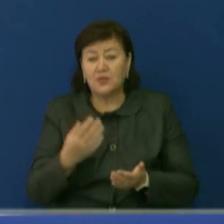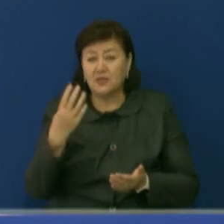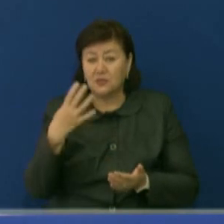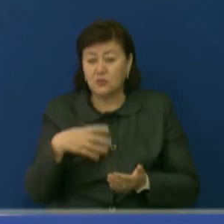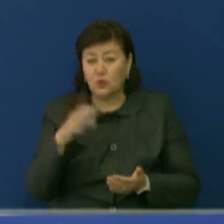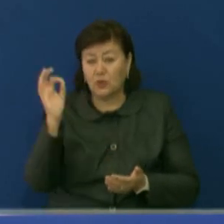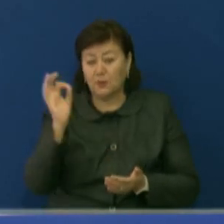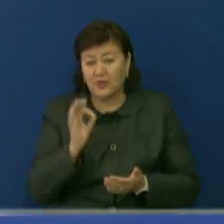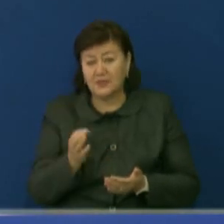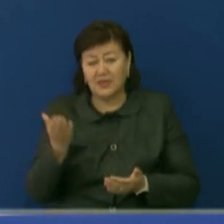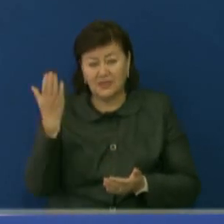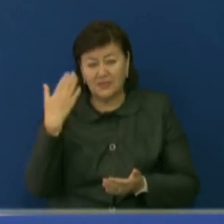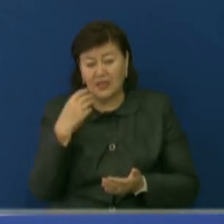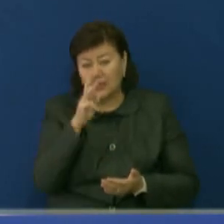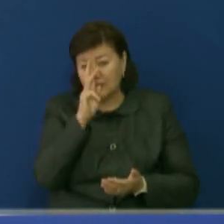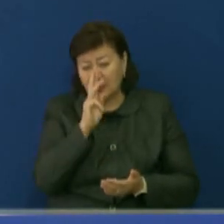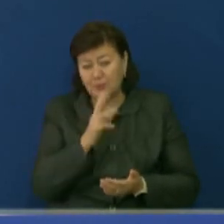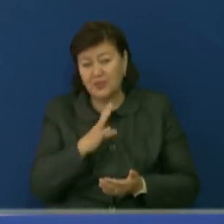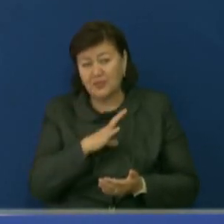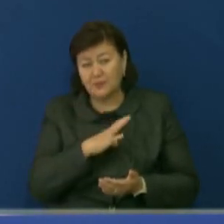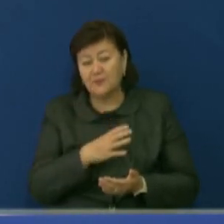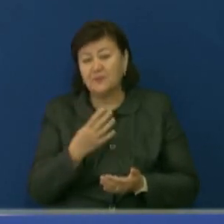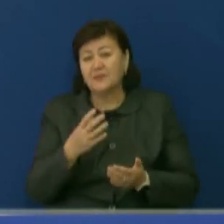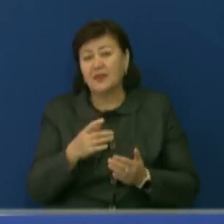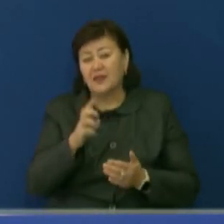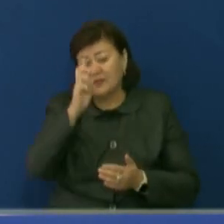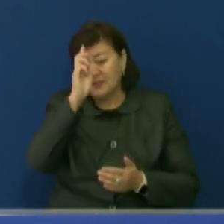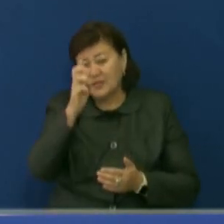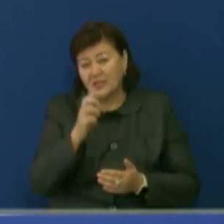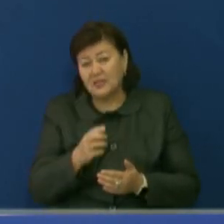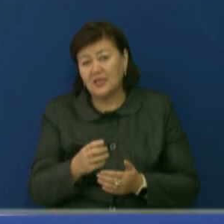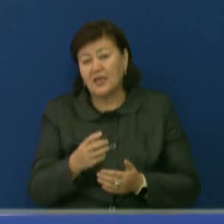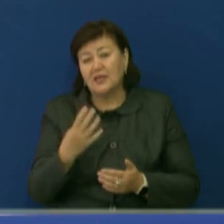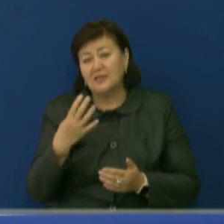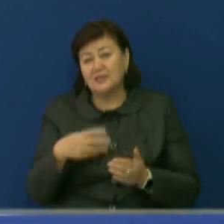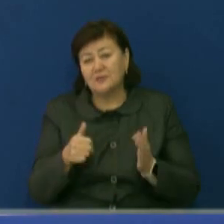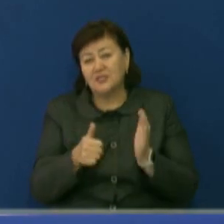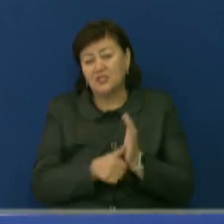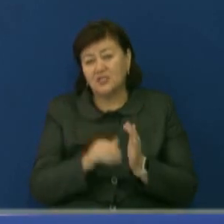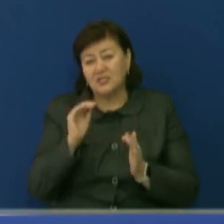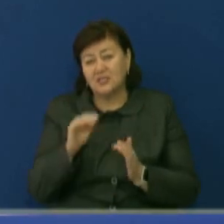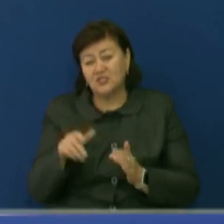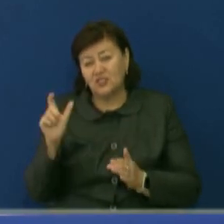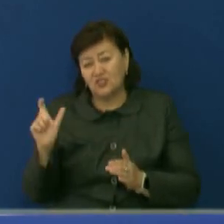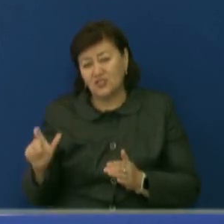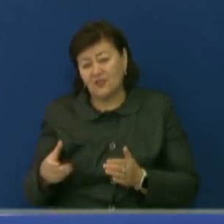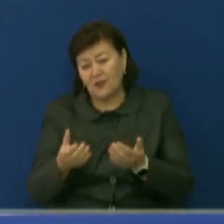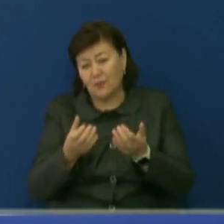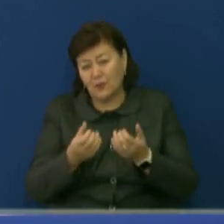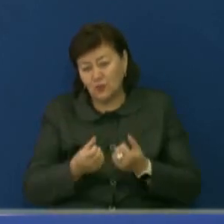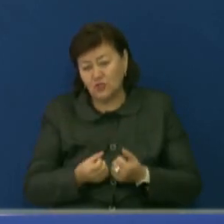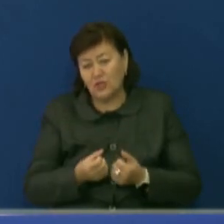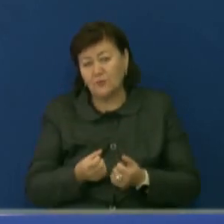от прежней заработной платы гражданина. В стране 78 тысяч человек получают такие пособия, в том числе